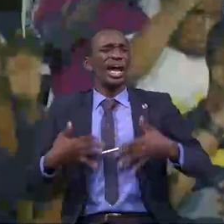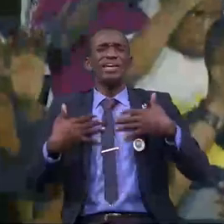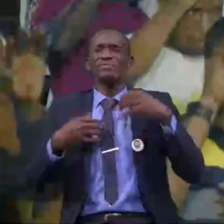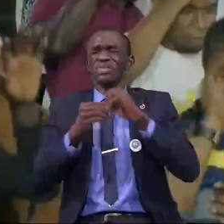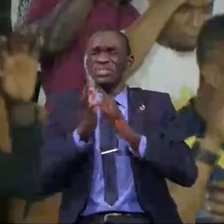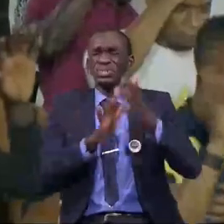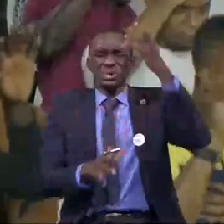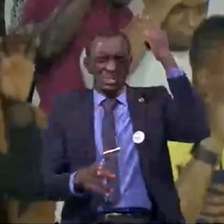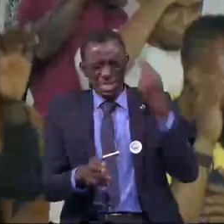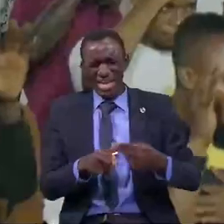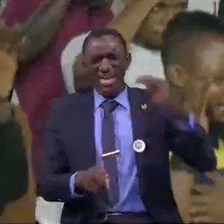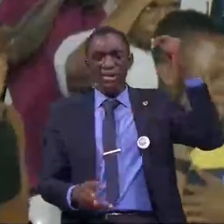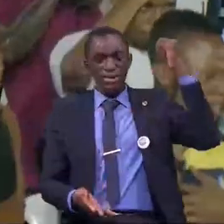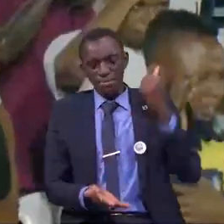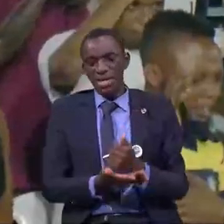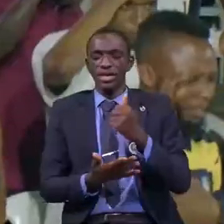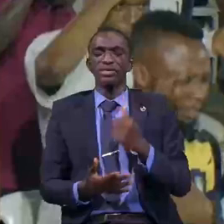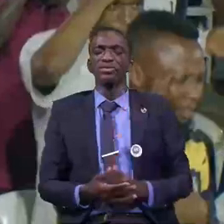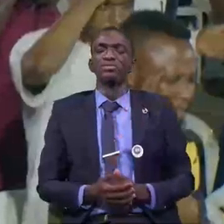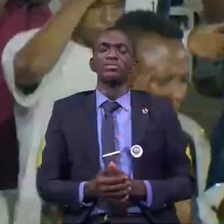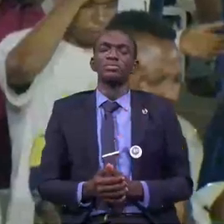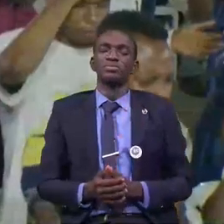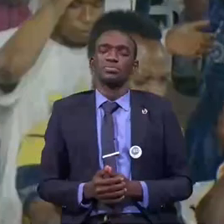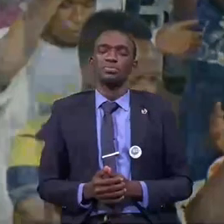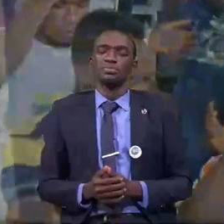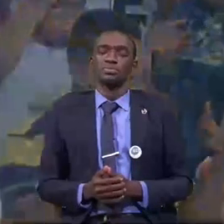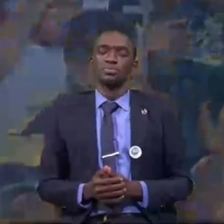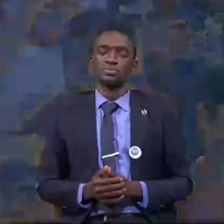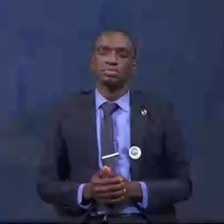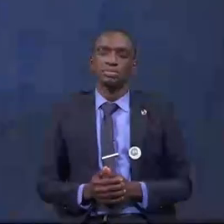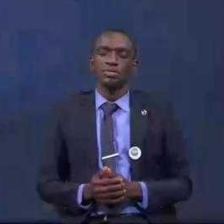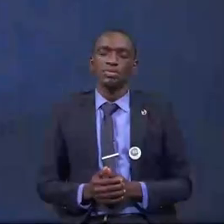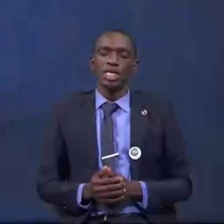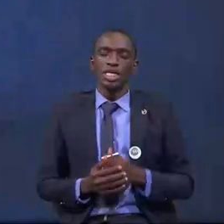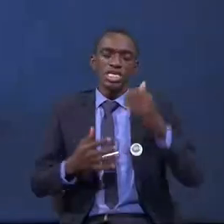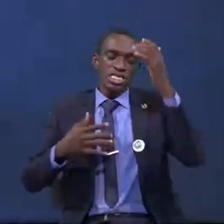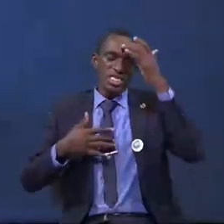dans chaque vie, au nom de Jésus.